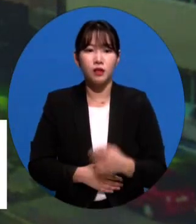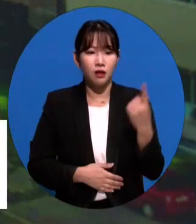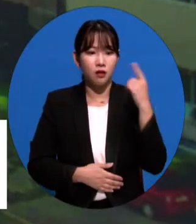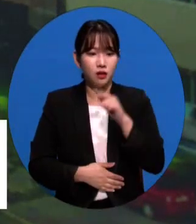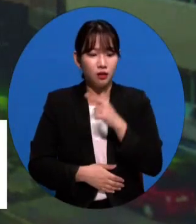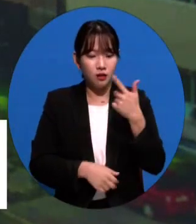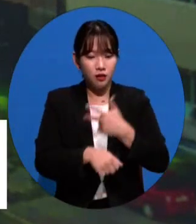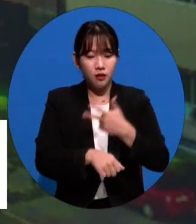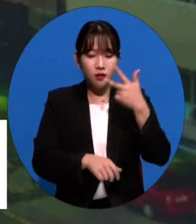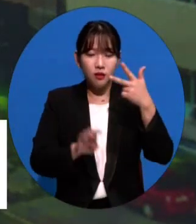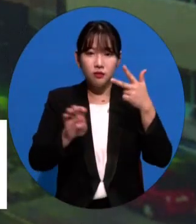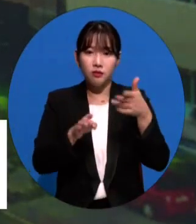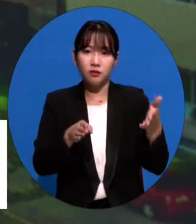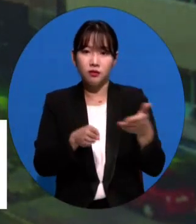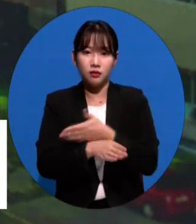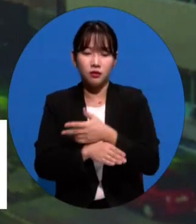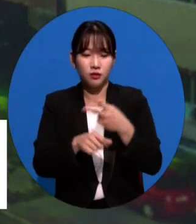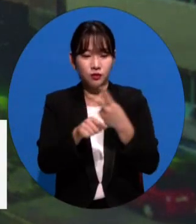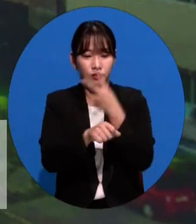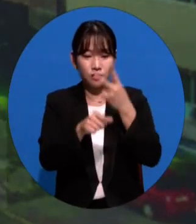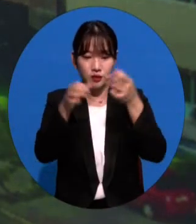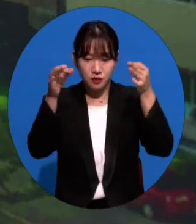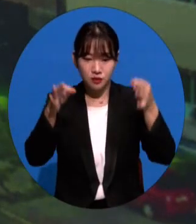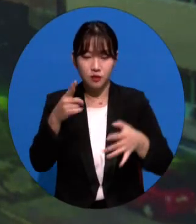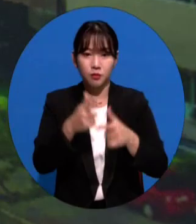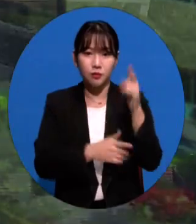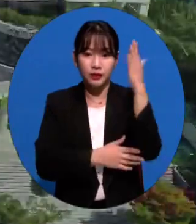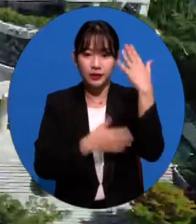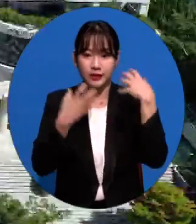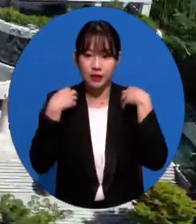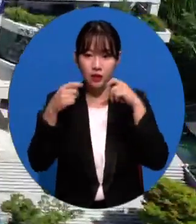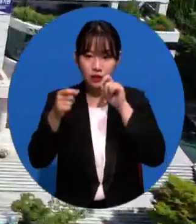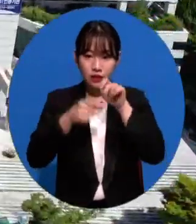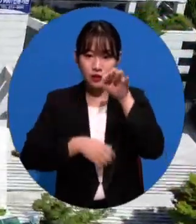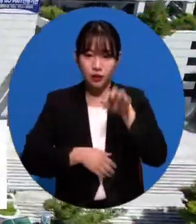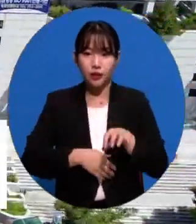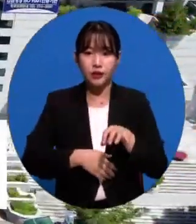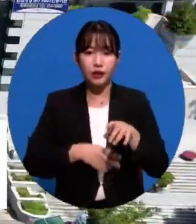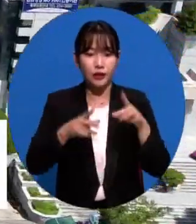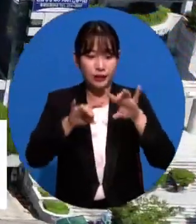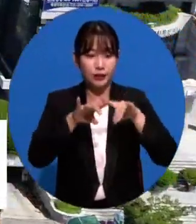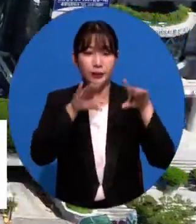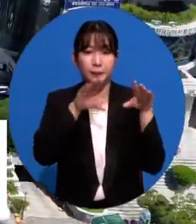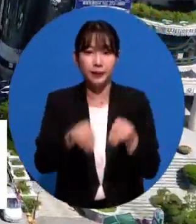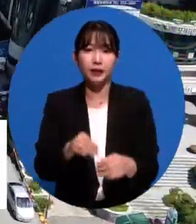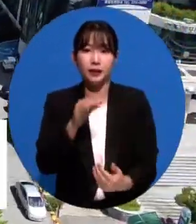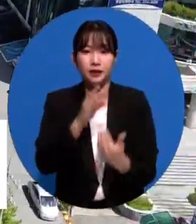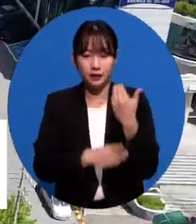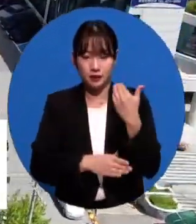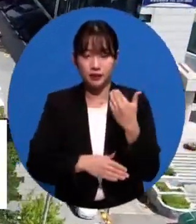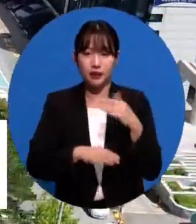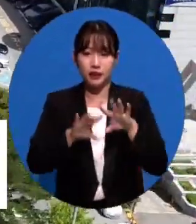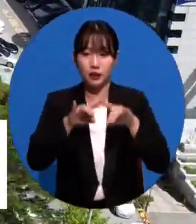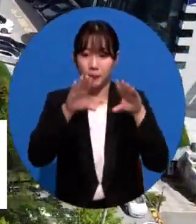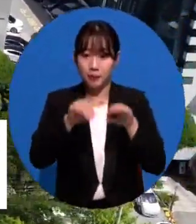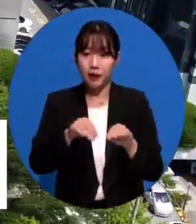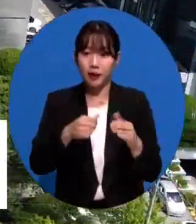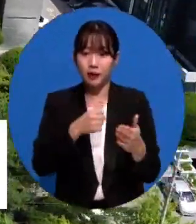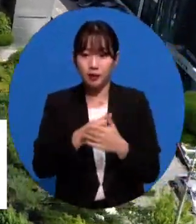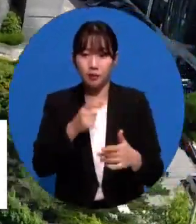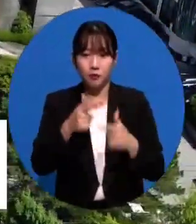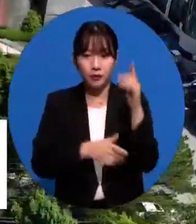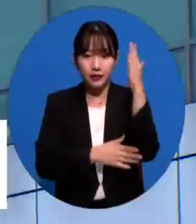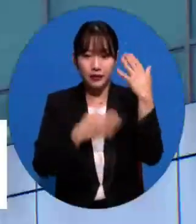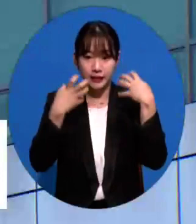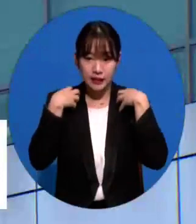어제 저녁 7시 40분부터 2시간여 동안 목포시청 인근에서 정전이 발생했습니다. 정전으로